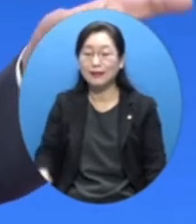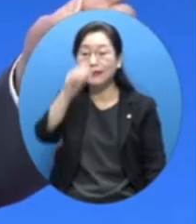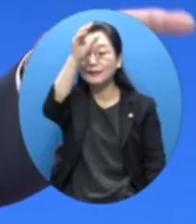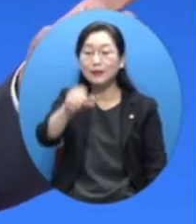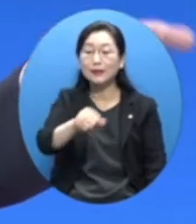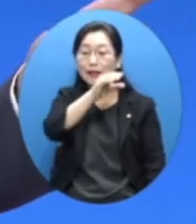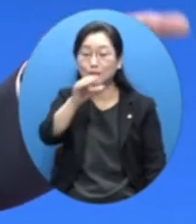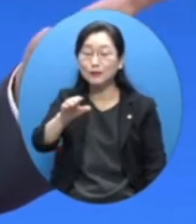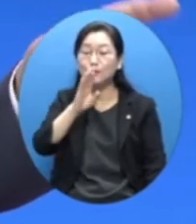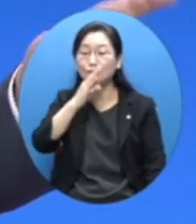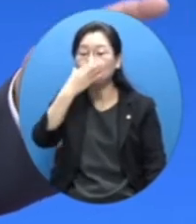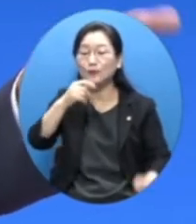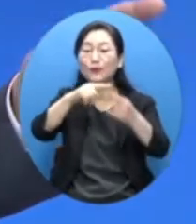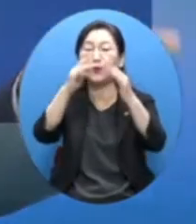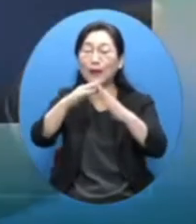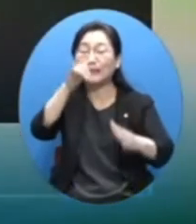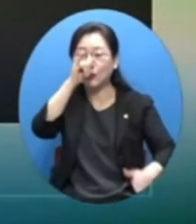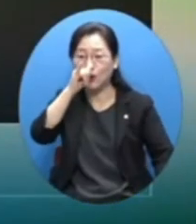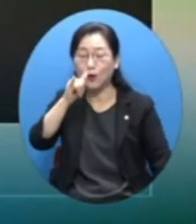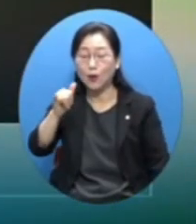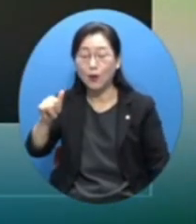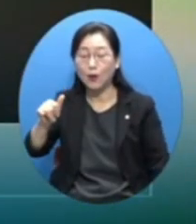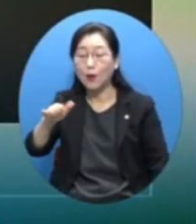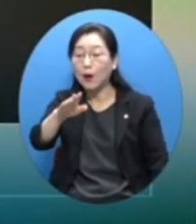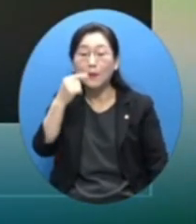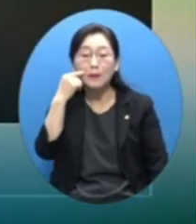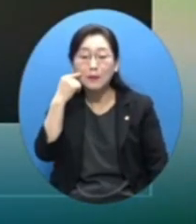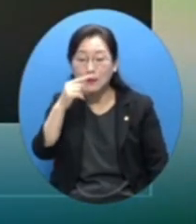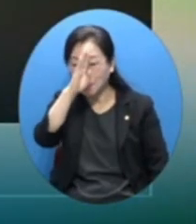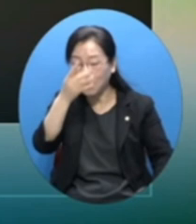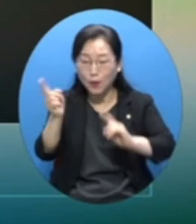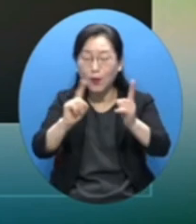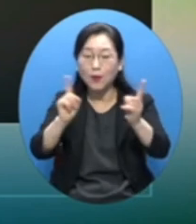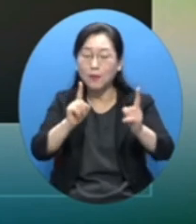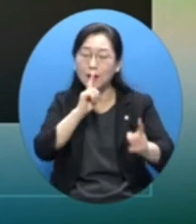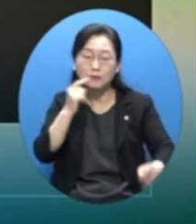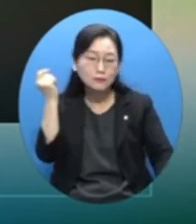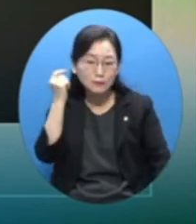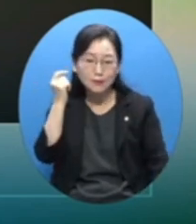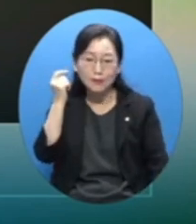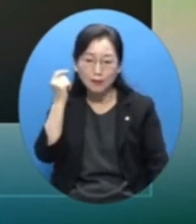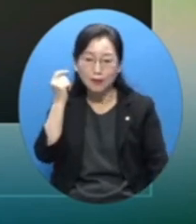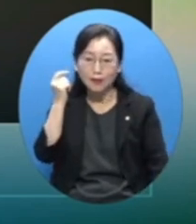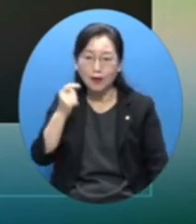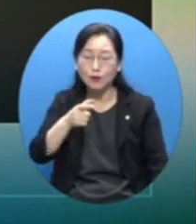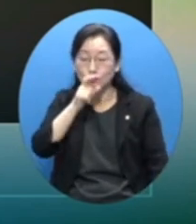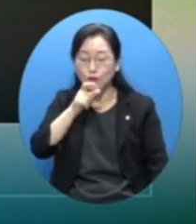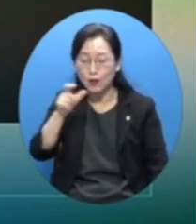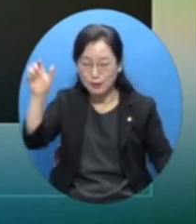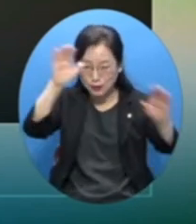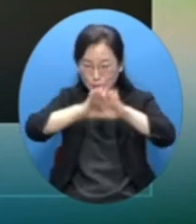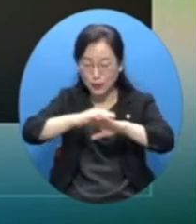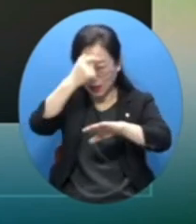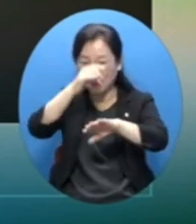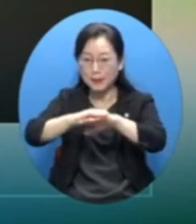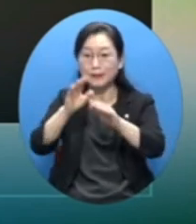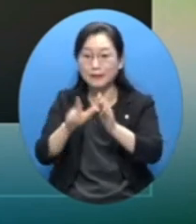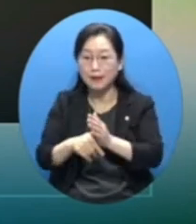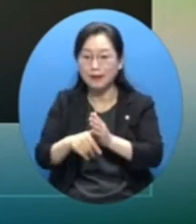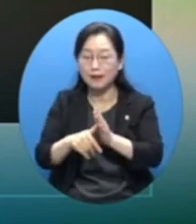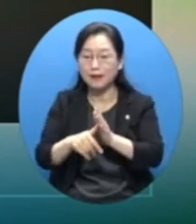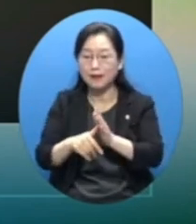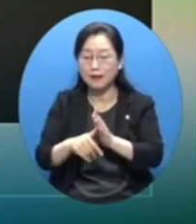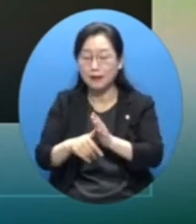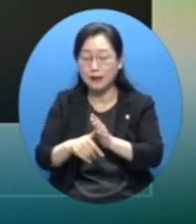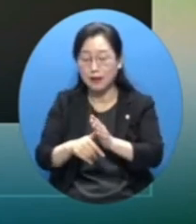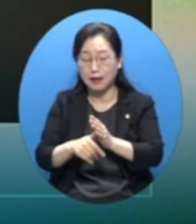서대문에 순복음교회가 있는데 거기 가면 병원을 고친다 그래갖고 수요일 날 저녁에 예배 때 제가